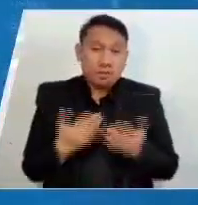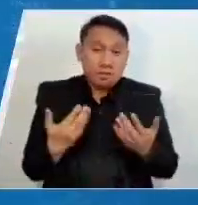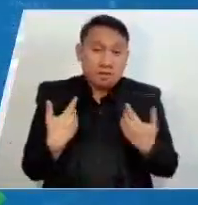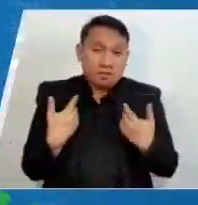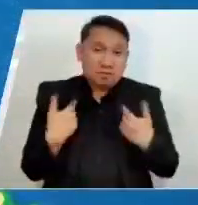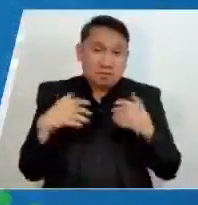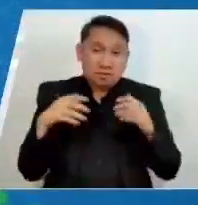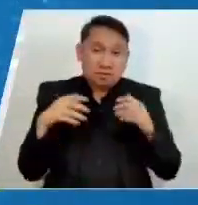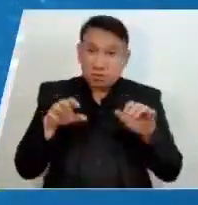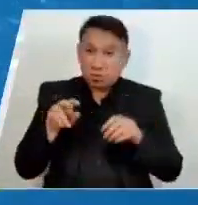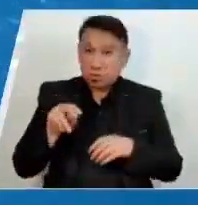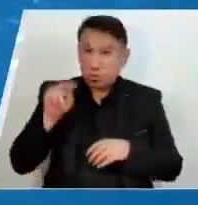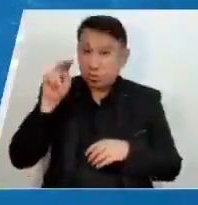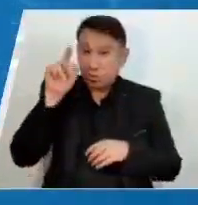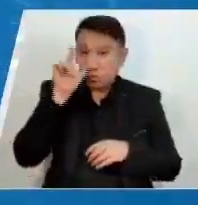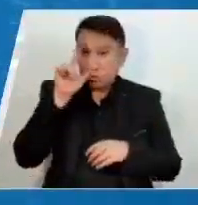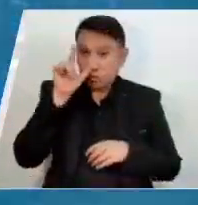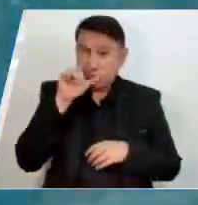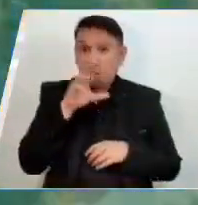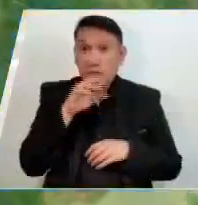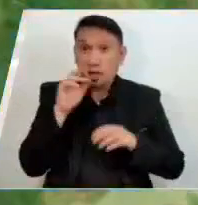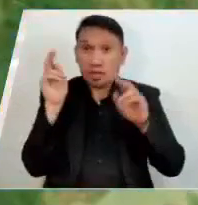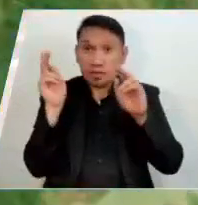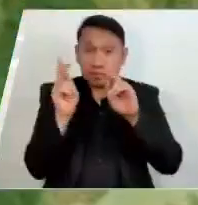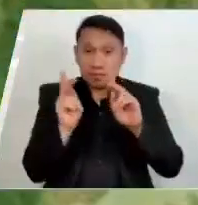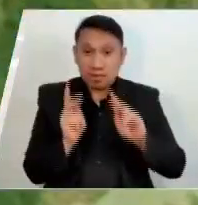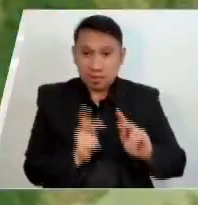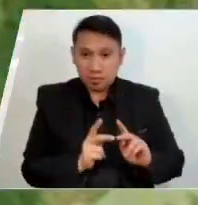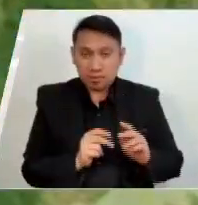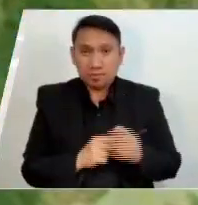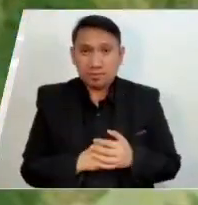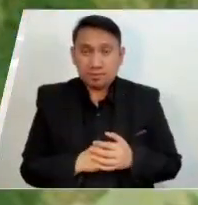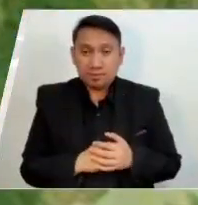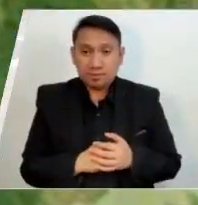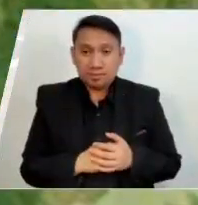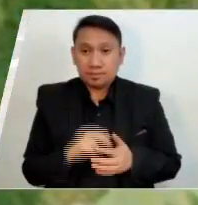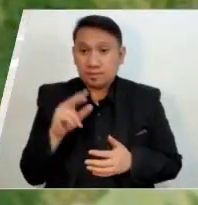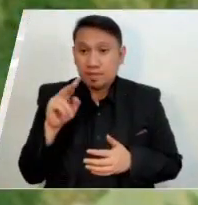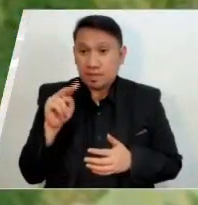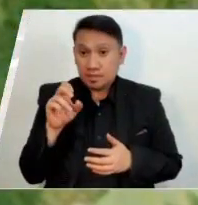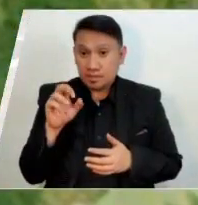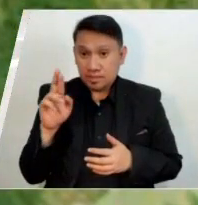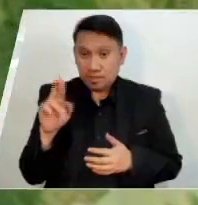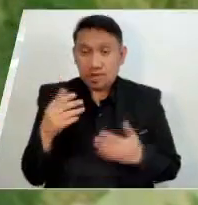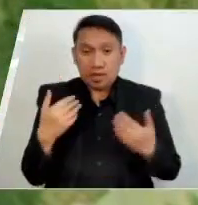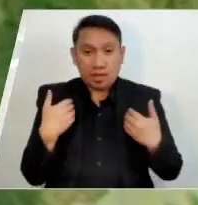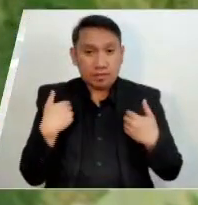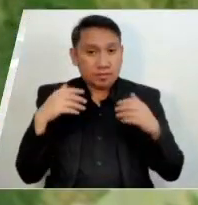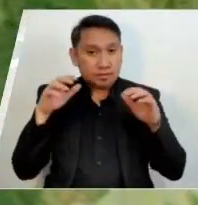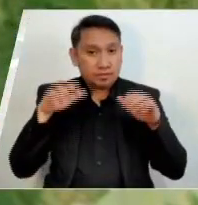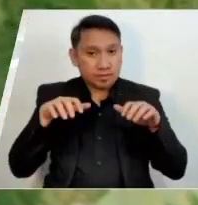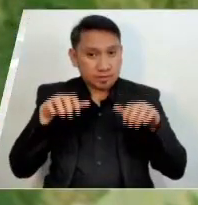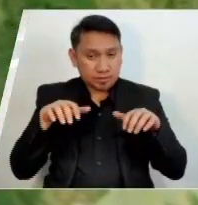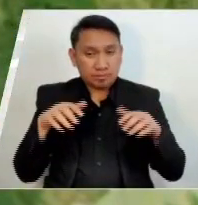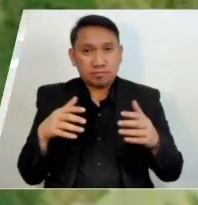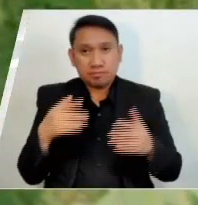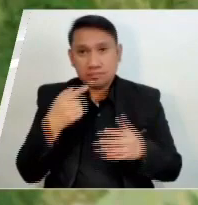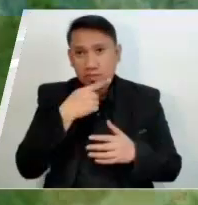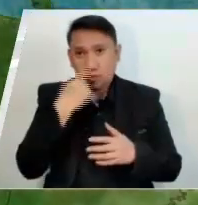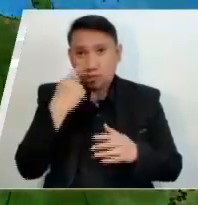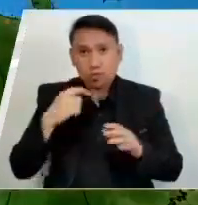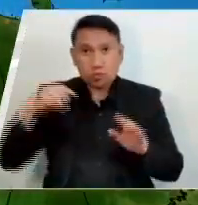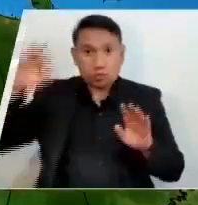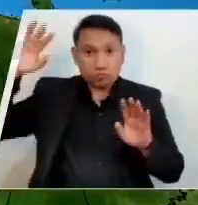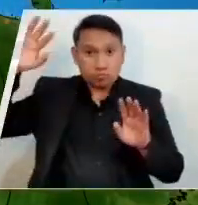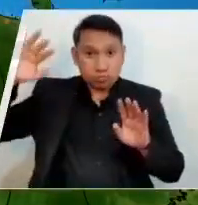Northern Luzon at Palawan. Sa Metro Manila naman, may tsansa pa rin ng ulan dahil sa amihan.